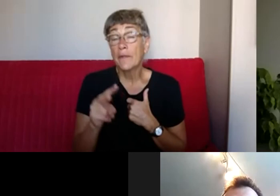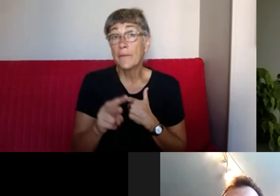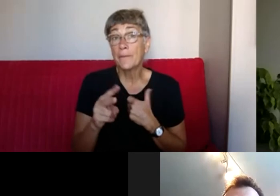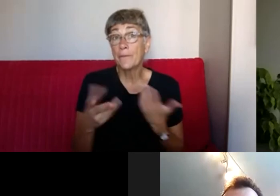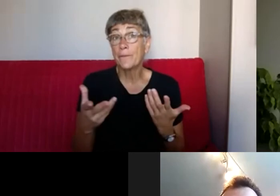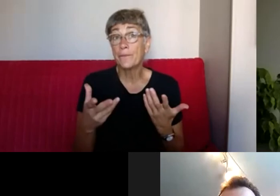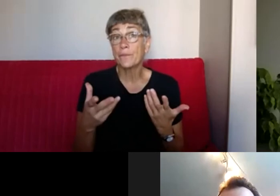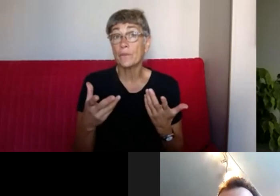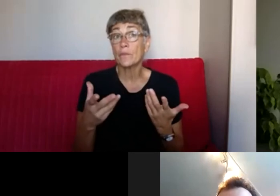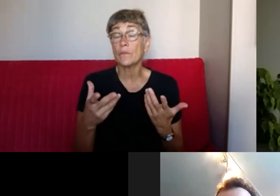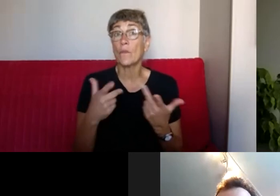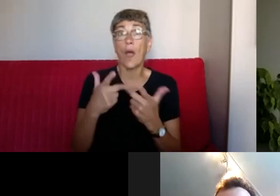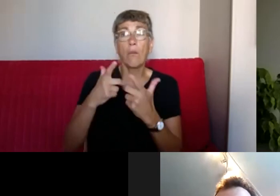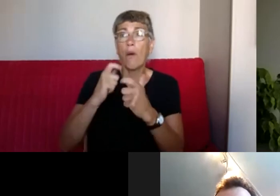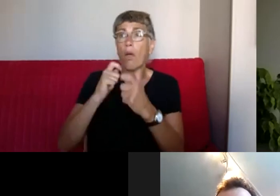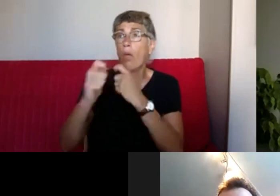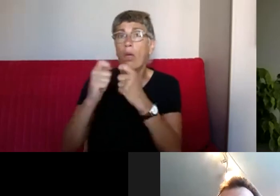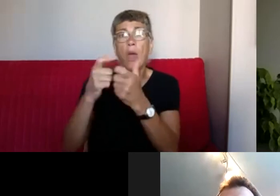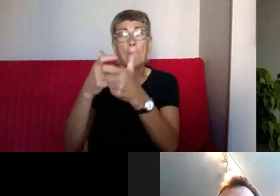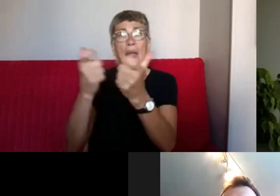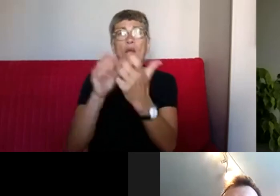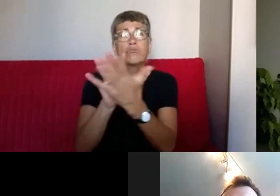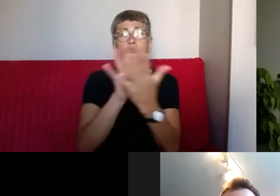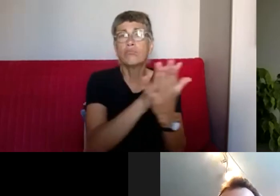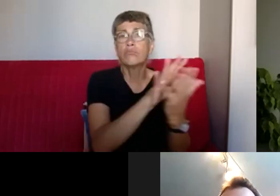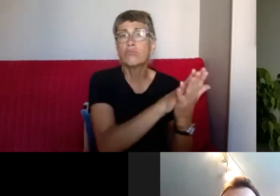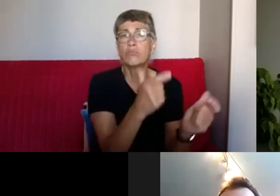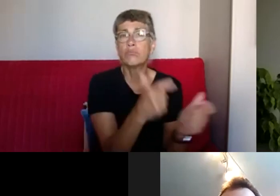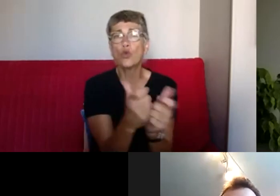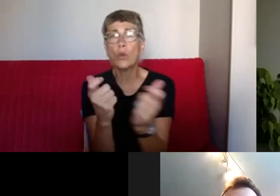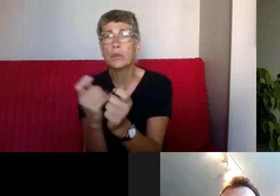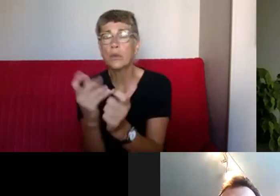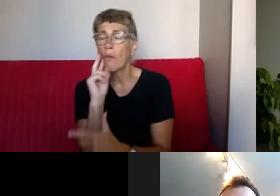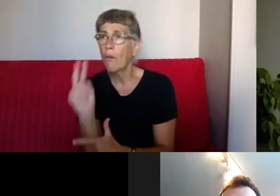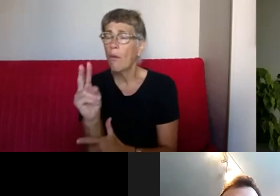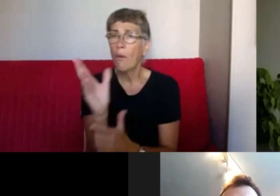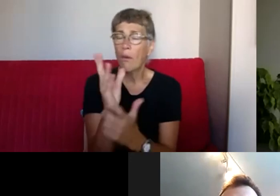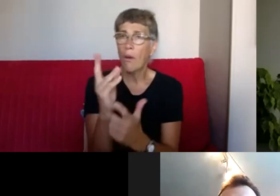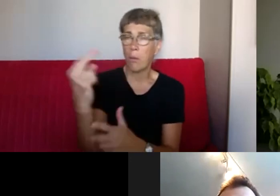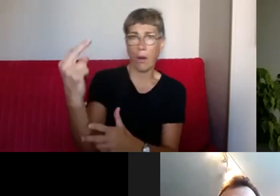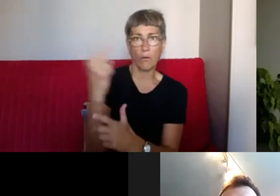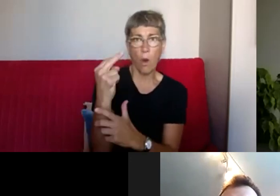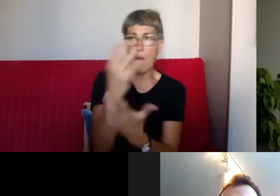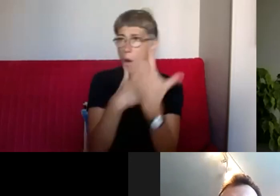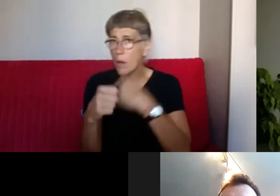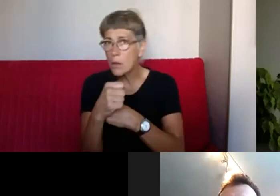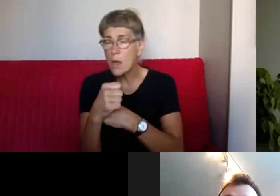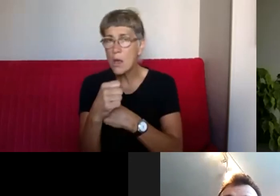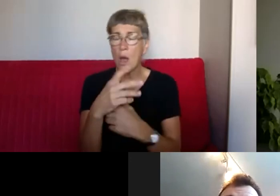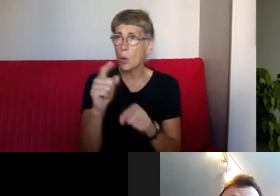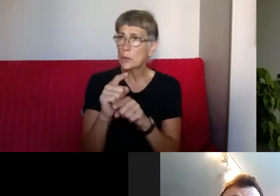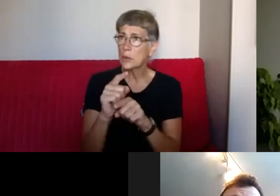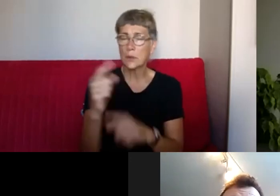en engageant cette conversation avec les personnes, en voyant cette dynamique, en voyant cette organisation, en voyant que la personne